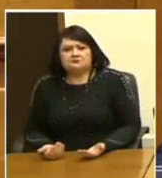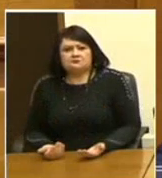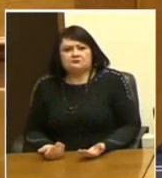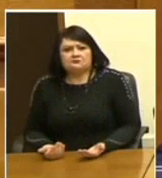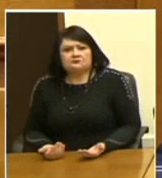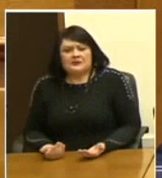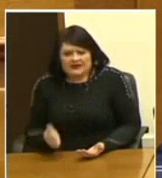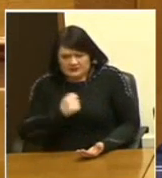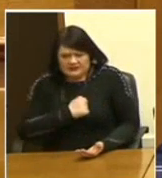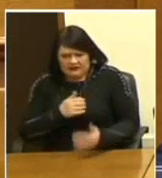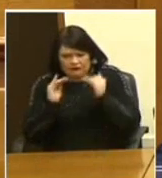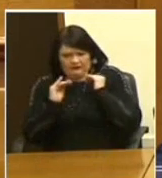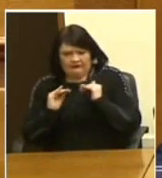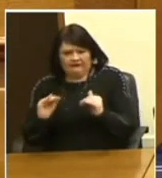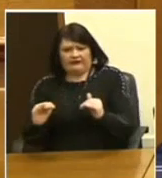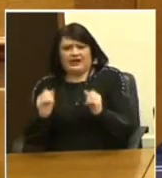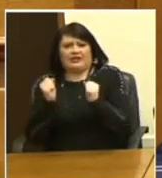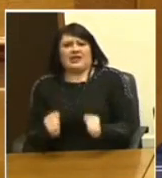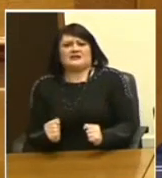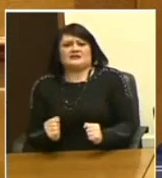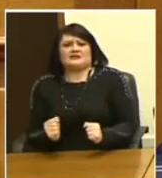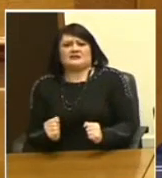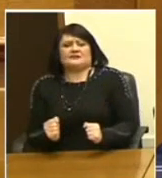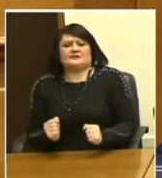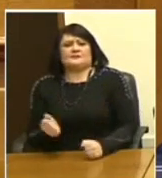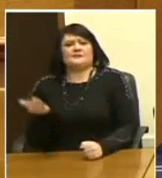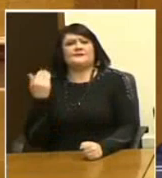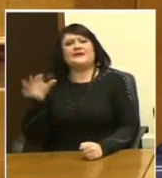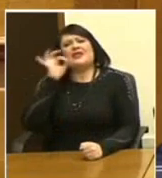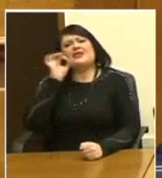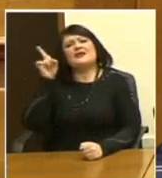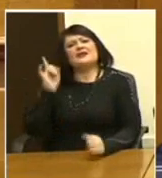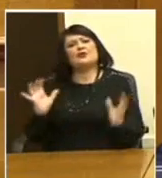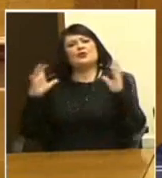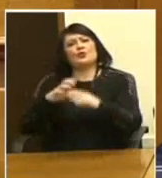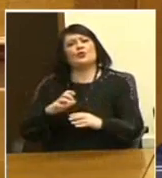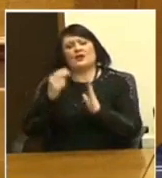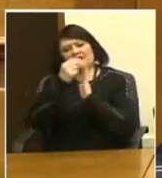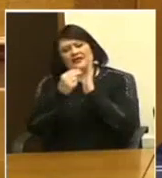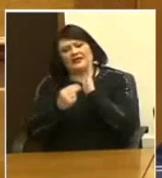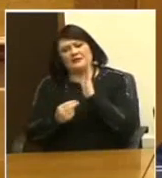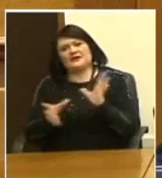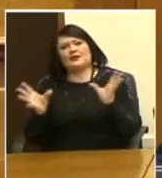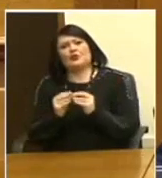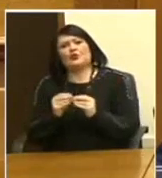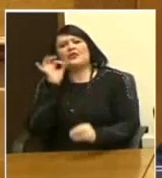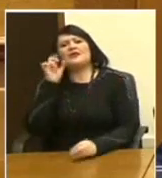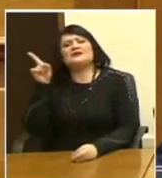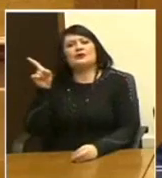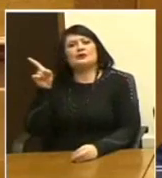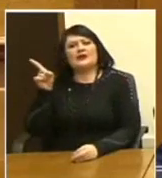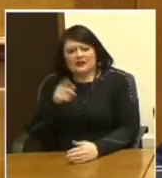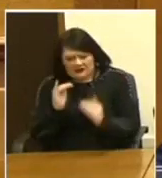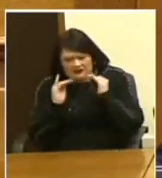θέση, έτσι όπως διαμορφώθηκε από την Σύνοδο της Θεσσαλονίκης, την περιβόητη ατζέντα της Θεσσαλονίκης, έτσι τη συζητάνε όλοι